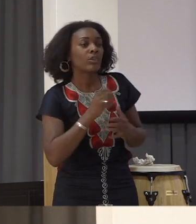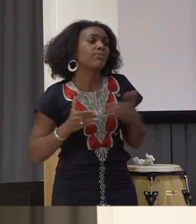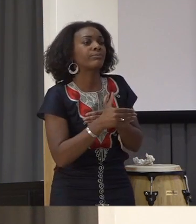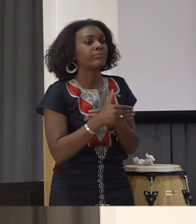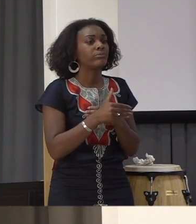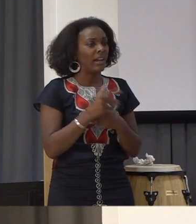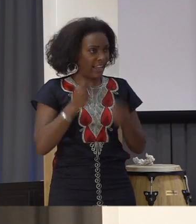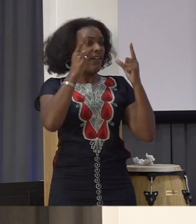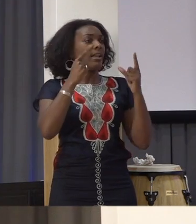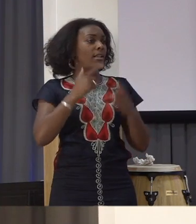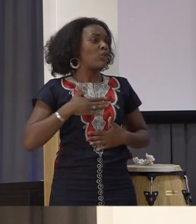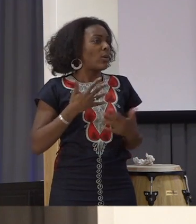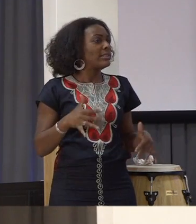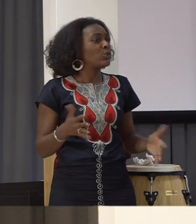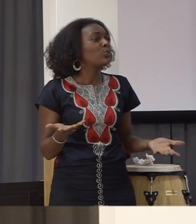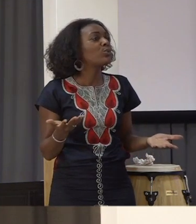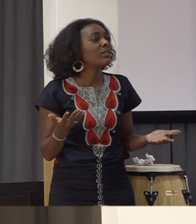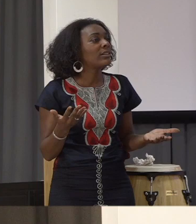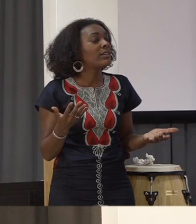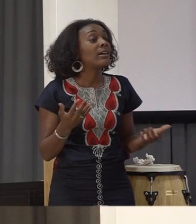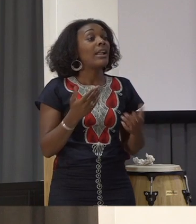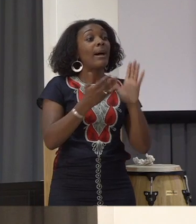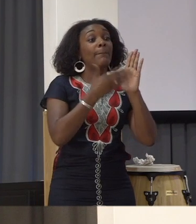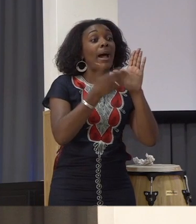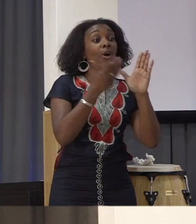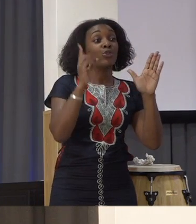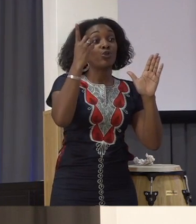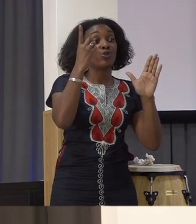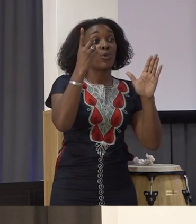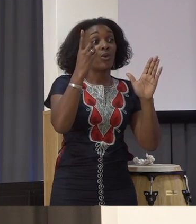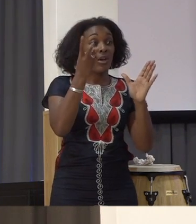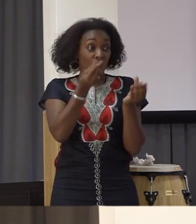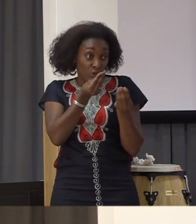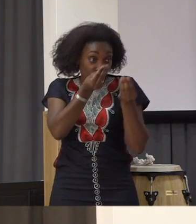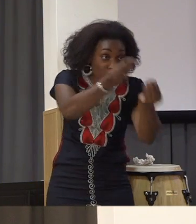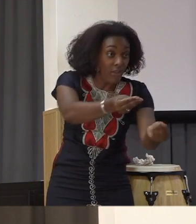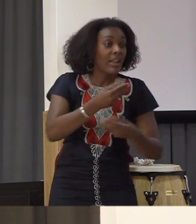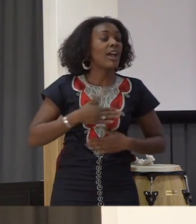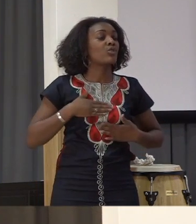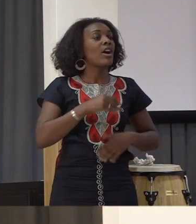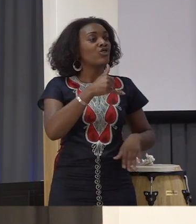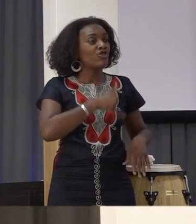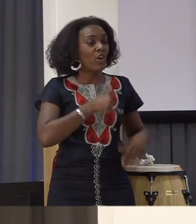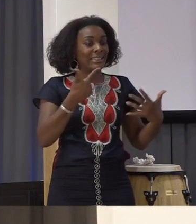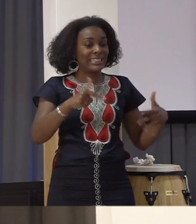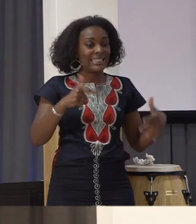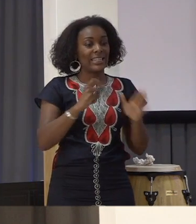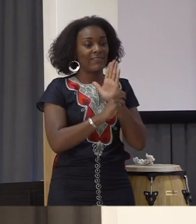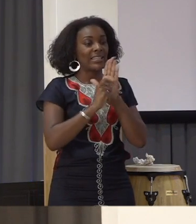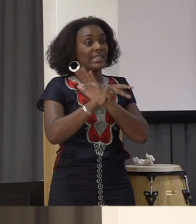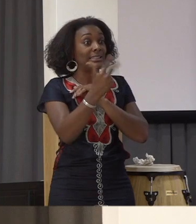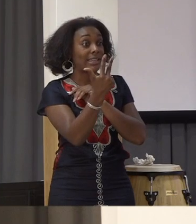la parole de Christ transmet la joie. Transmet la joie. D'après Jean 17, 13, quand